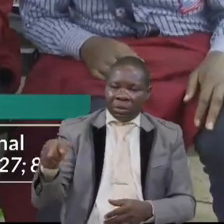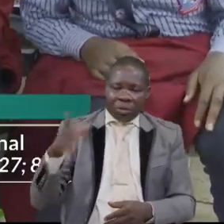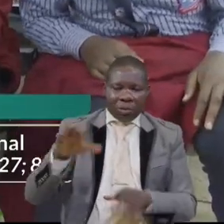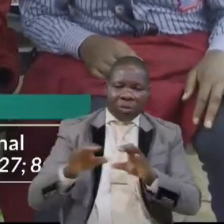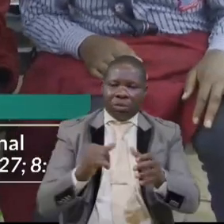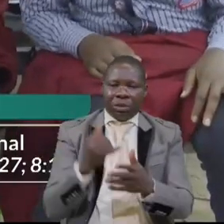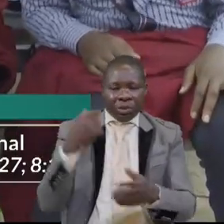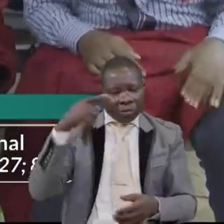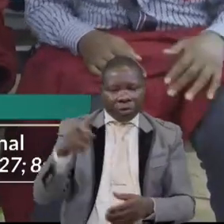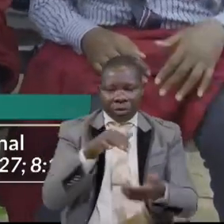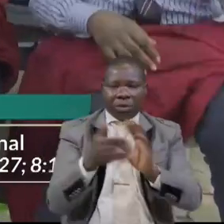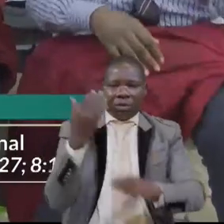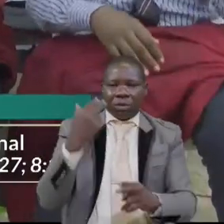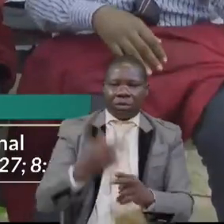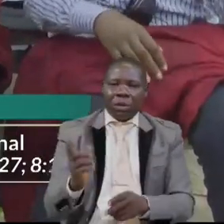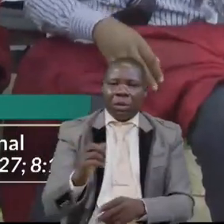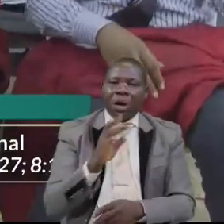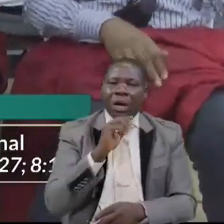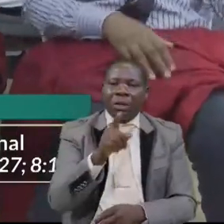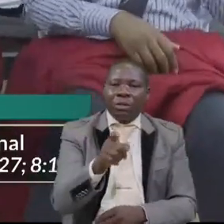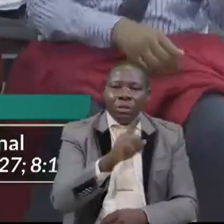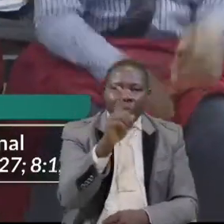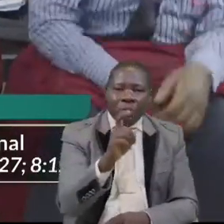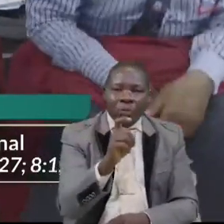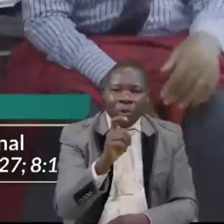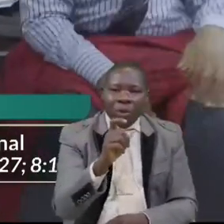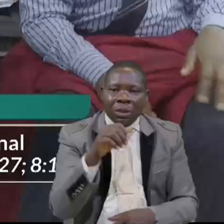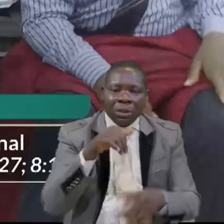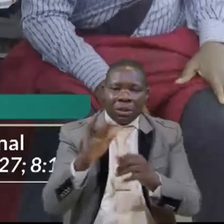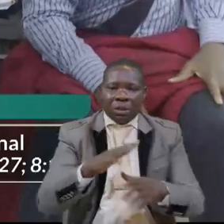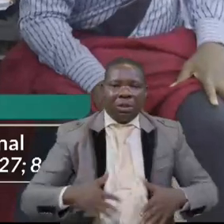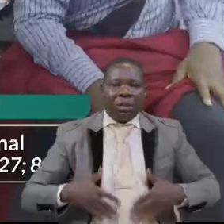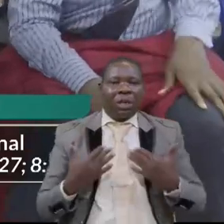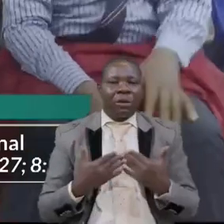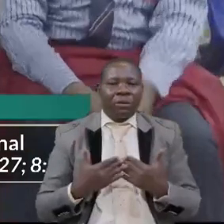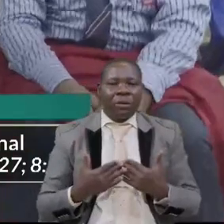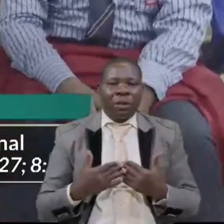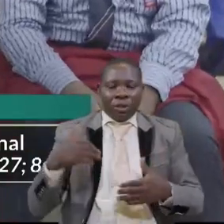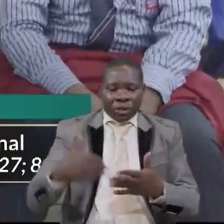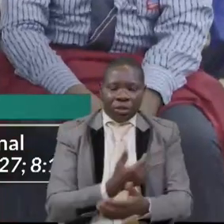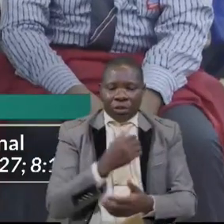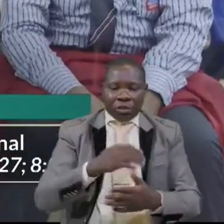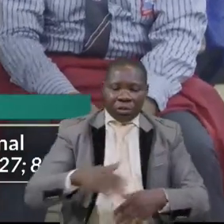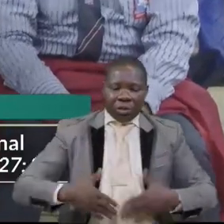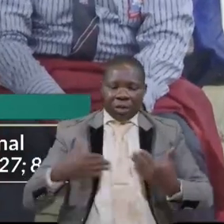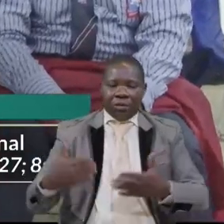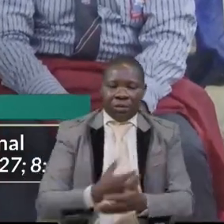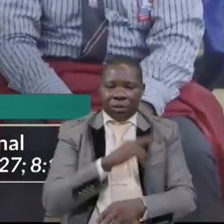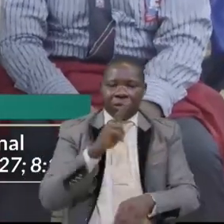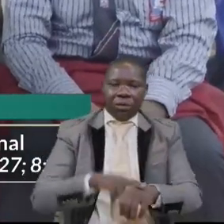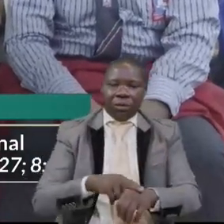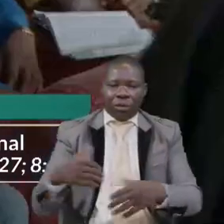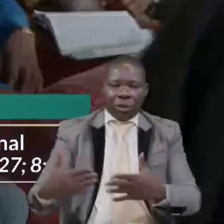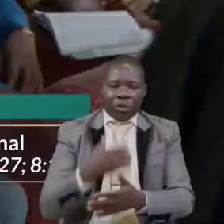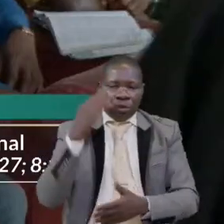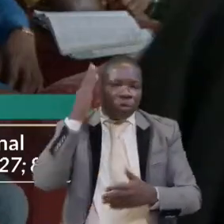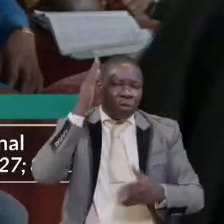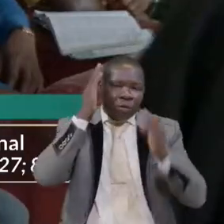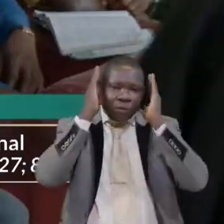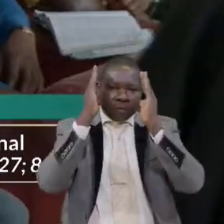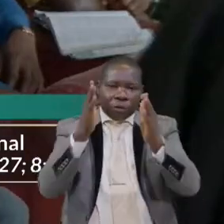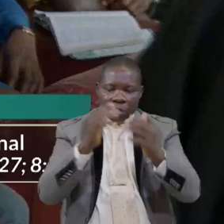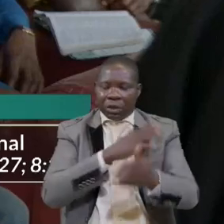Jésus. Où es-tu là-bas? Nouvelle vie, nouvelle nature, nouvelle concentration et nouveau